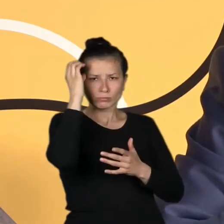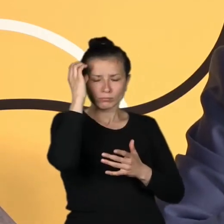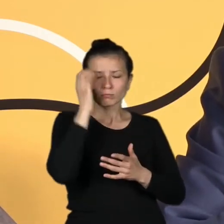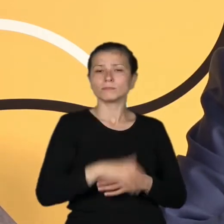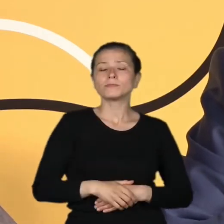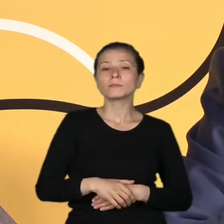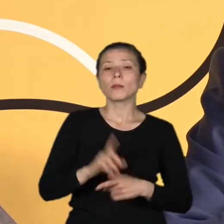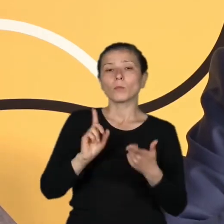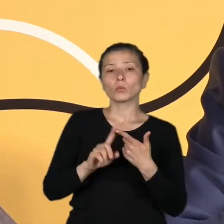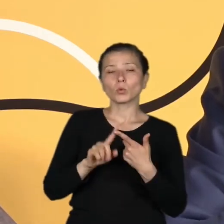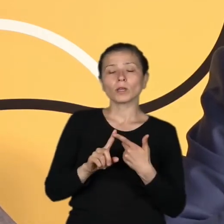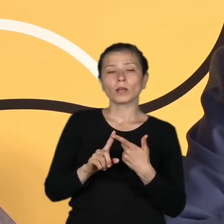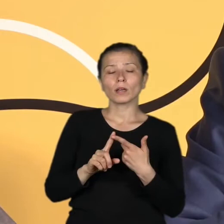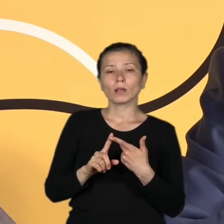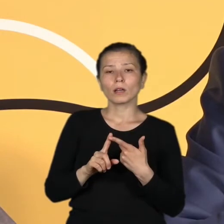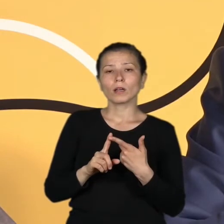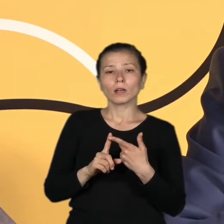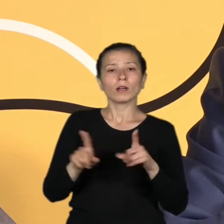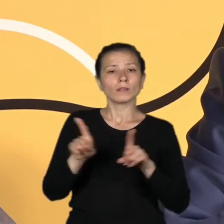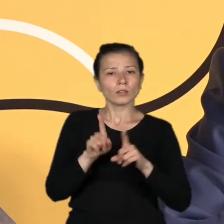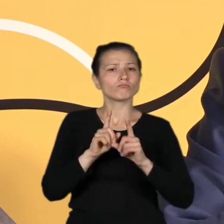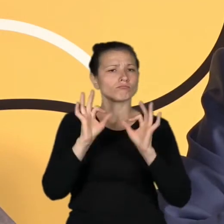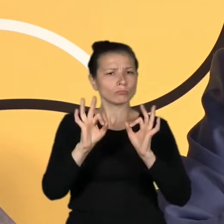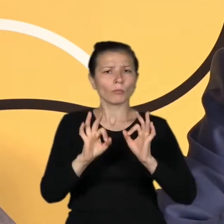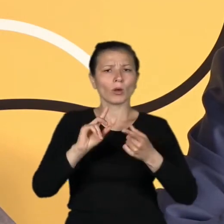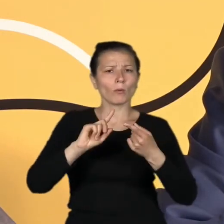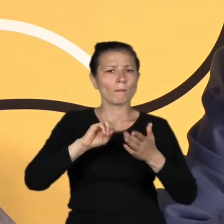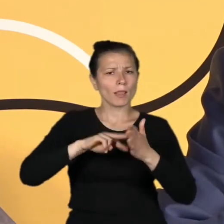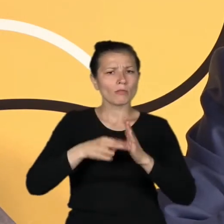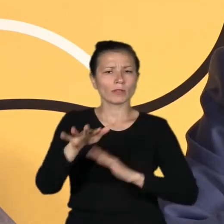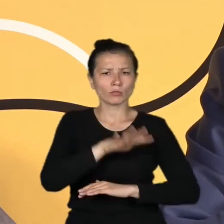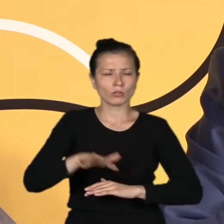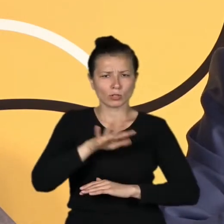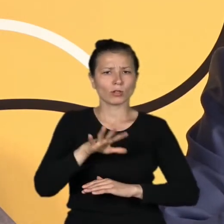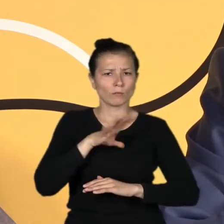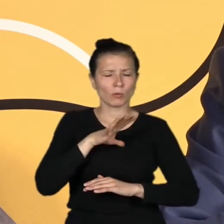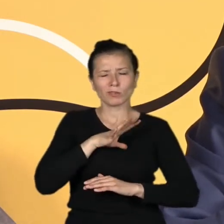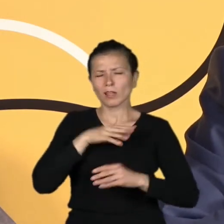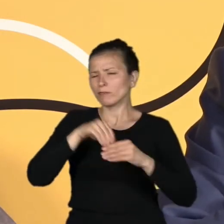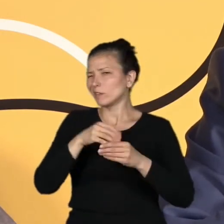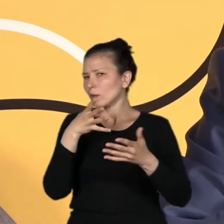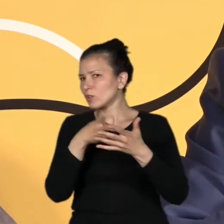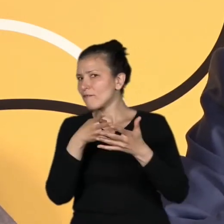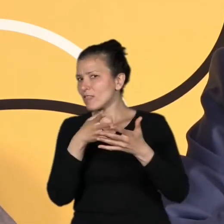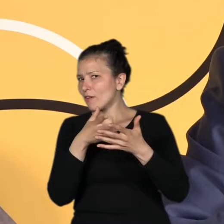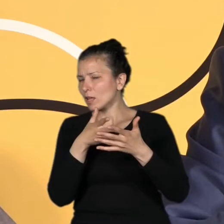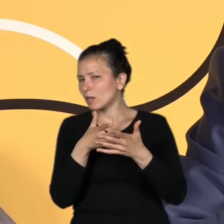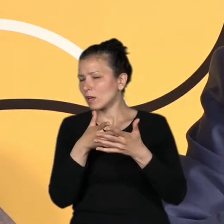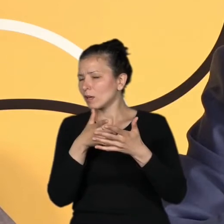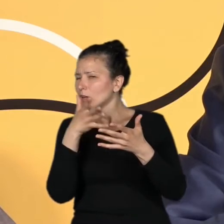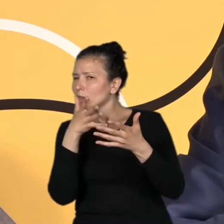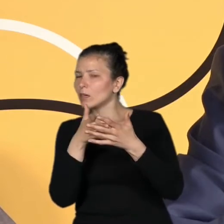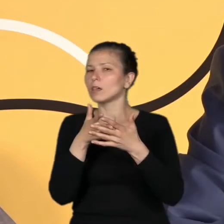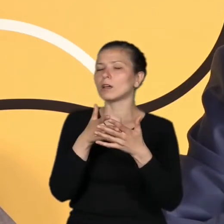po drugie, myślę, sensownego planowania przestrzennego, takiego predykcyjnego działania, które